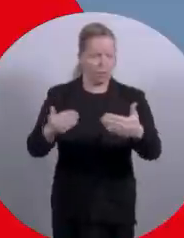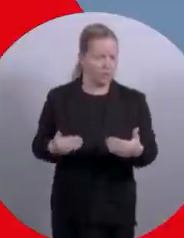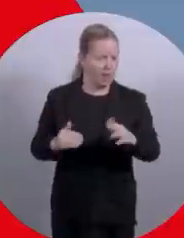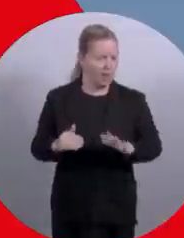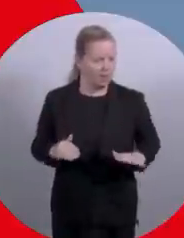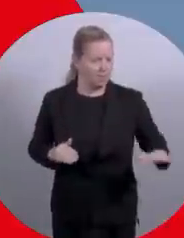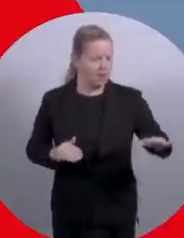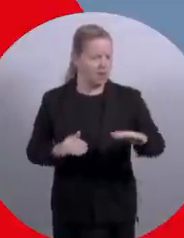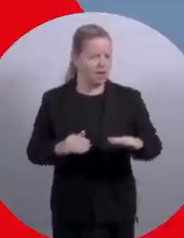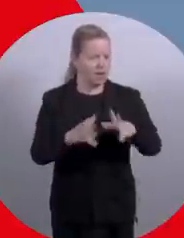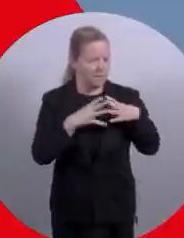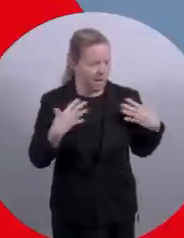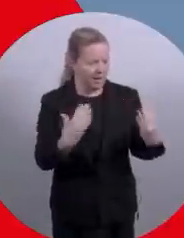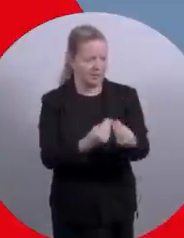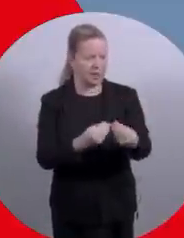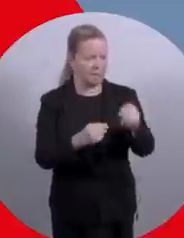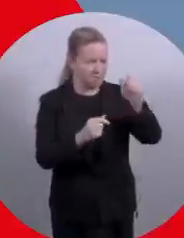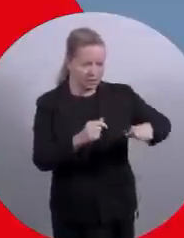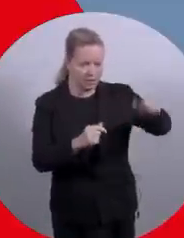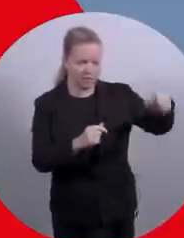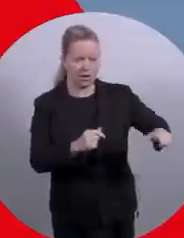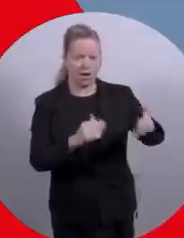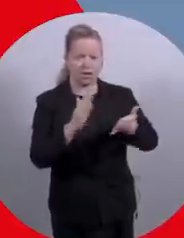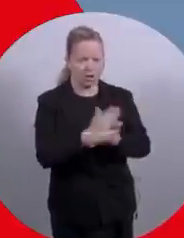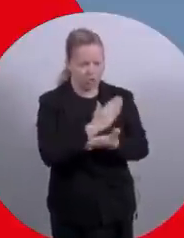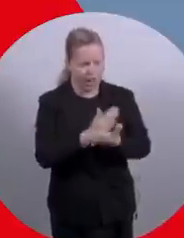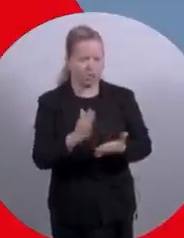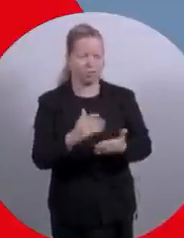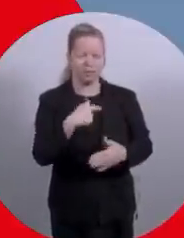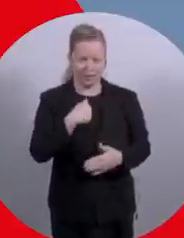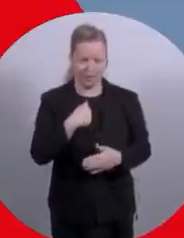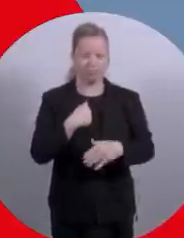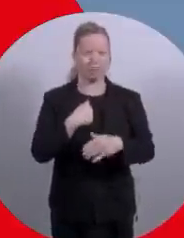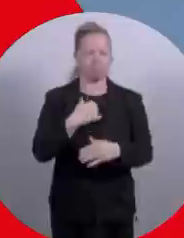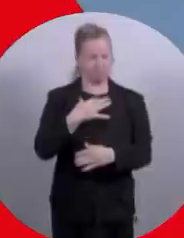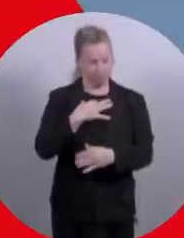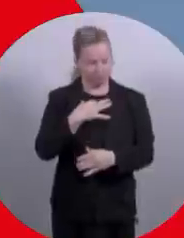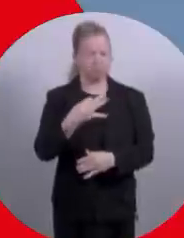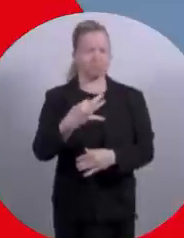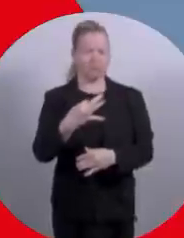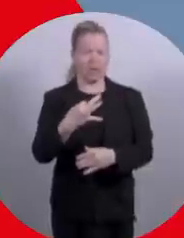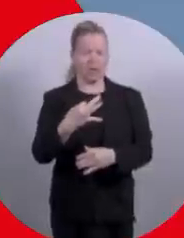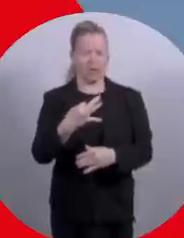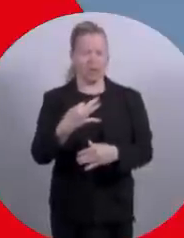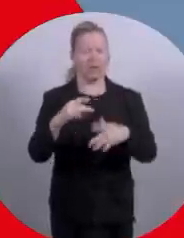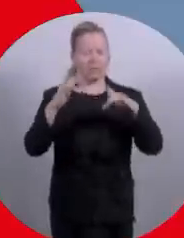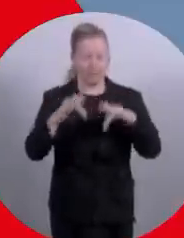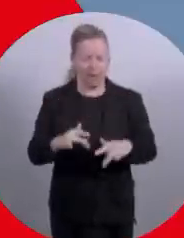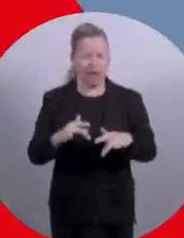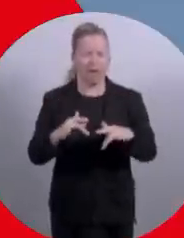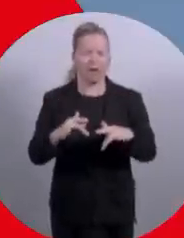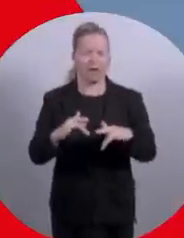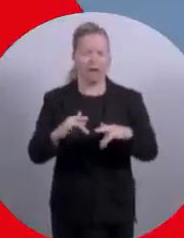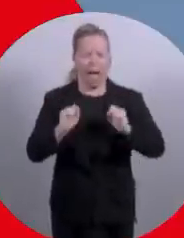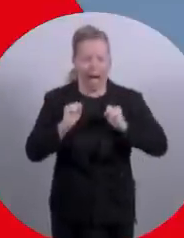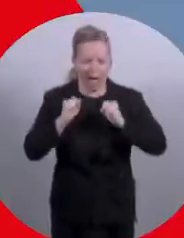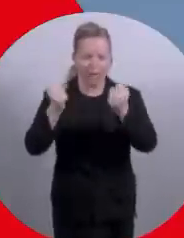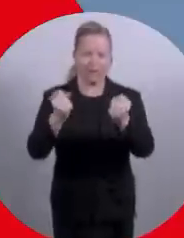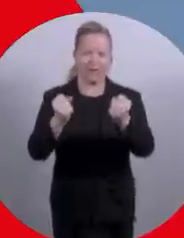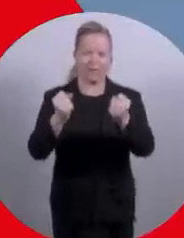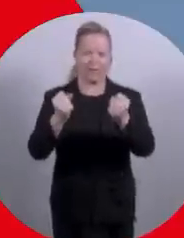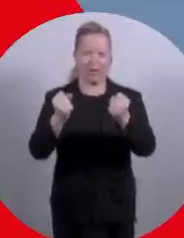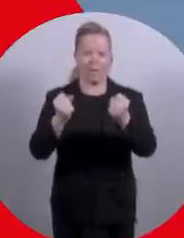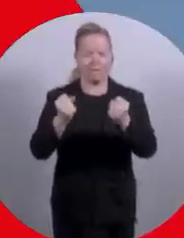gemeinsamen Entscheidung getroffen mich zur Wahl zu stellen um einen aktivsten Beitrag zu leisten zu Wiedervereinigung